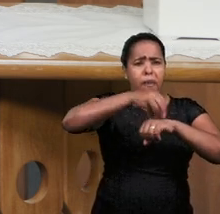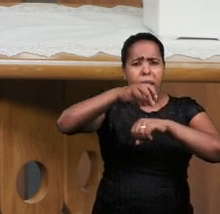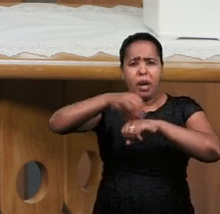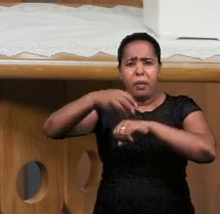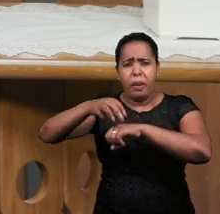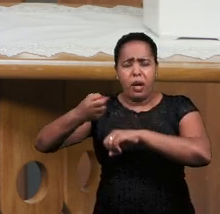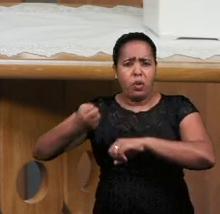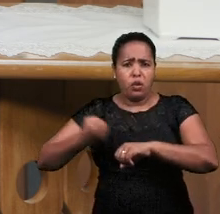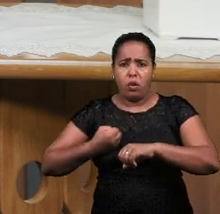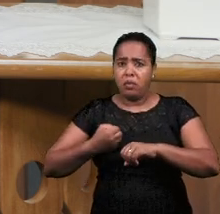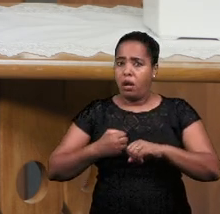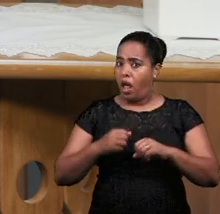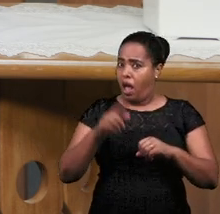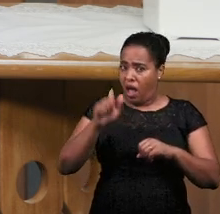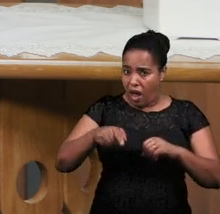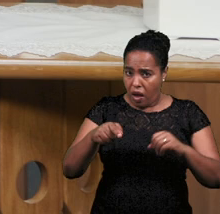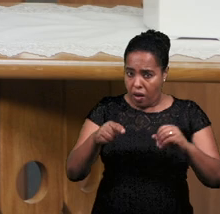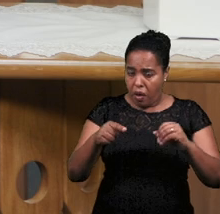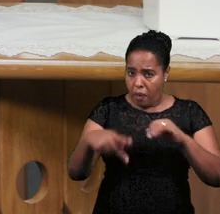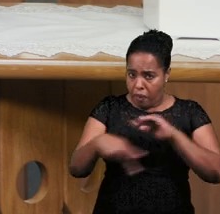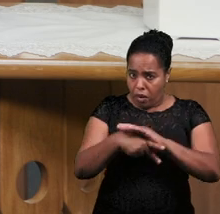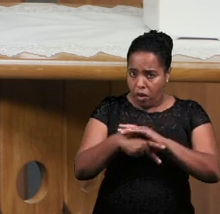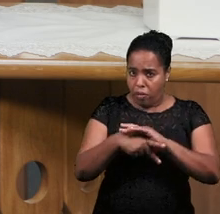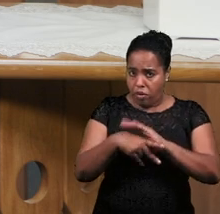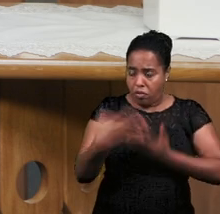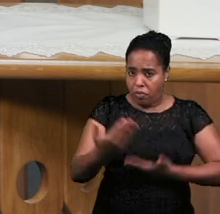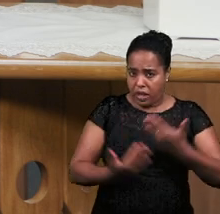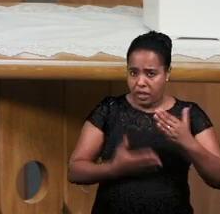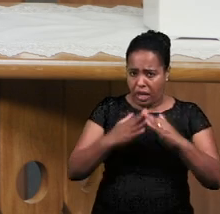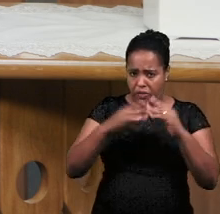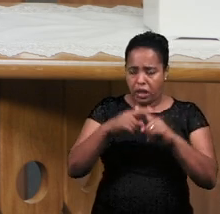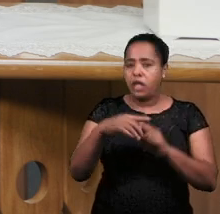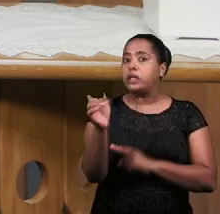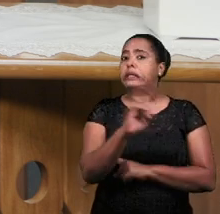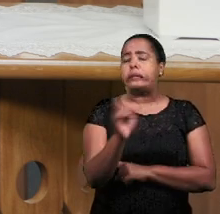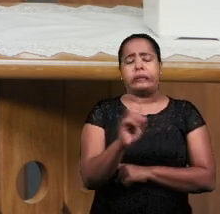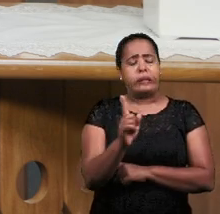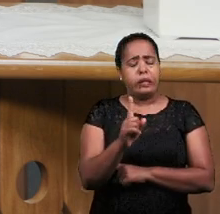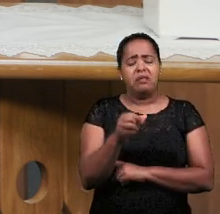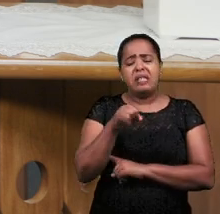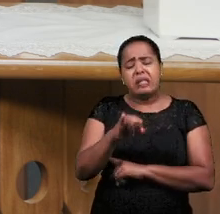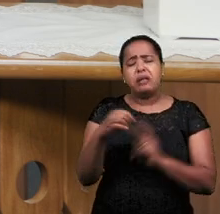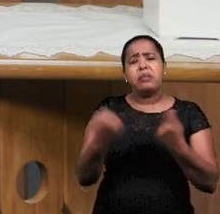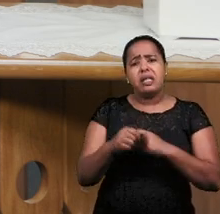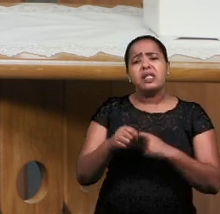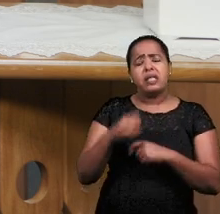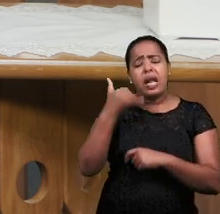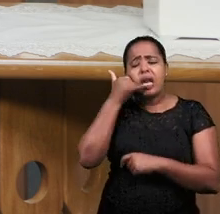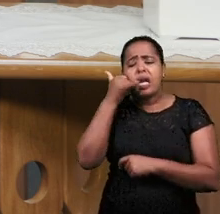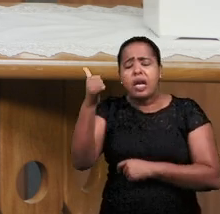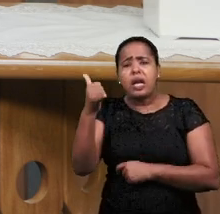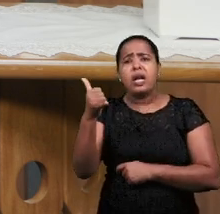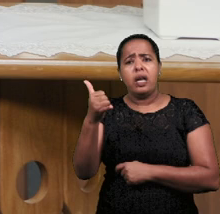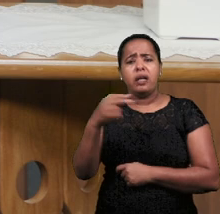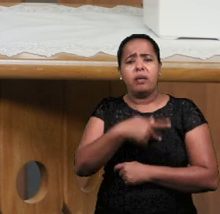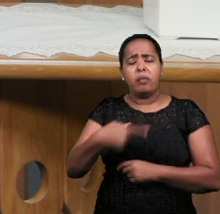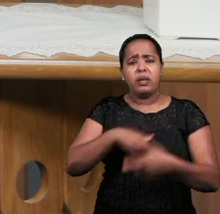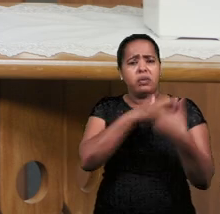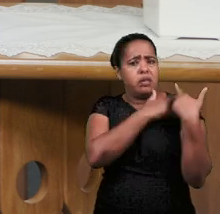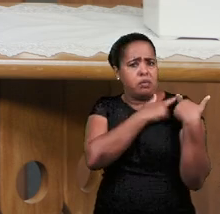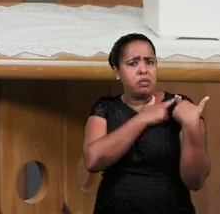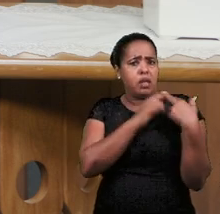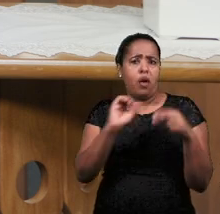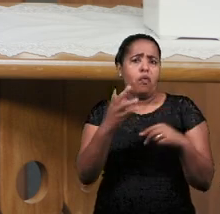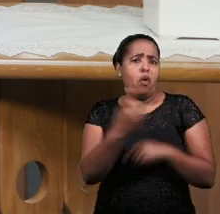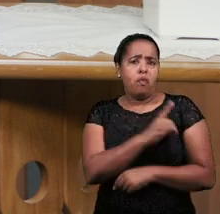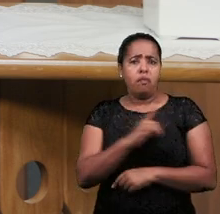Ce numéro ne s'adresse pas au membre de l'Église. Si le membre de l'Église a besoin de prière, il va contacter son pasteur, le diacre